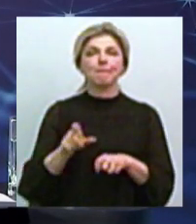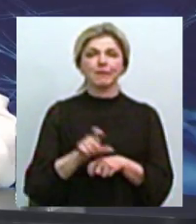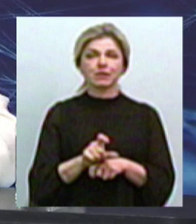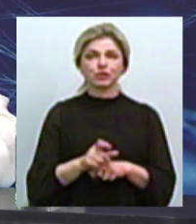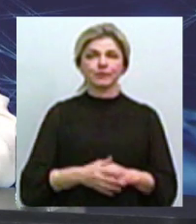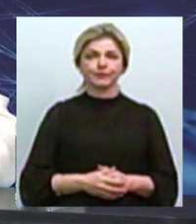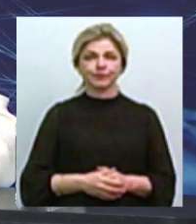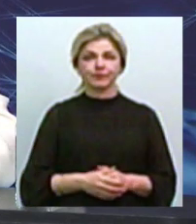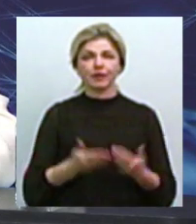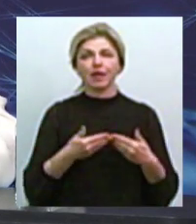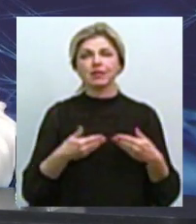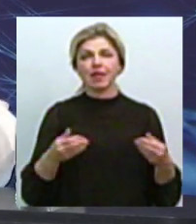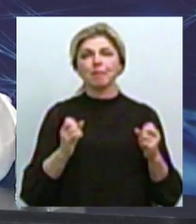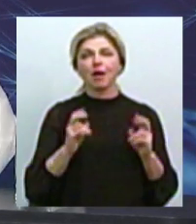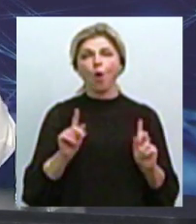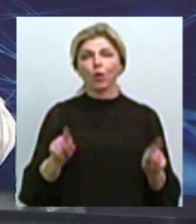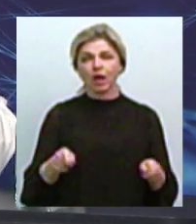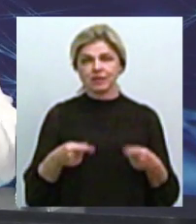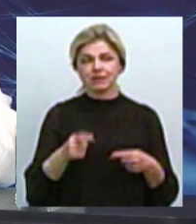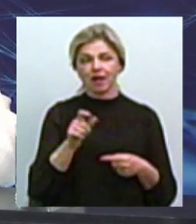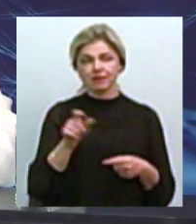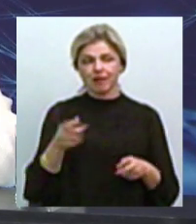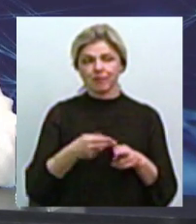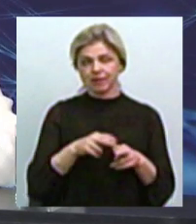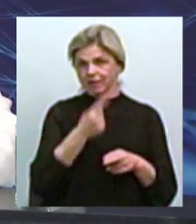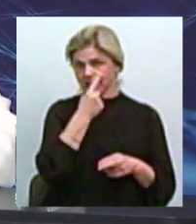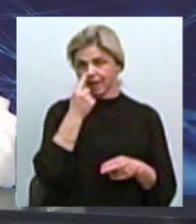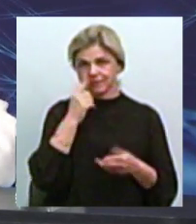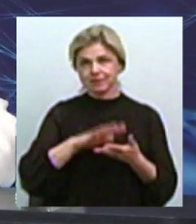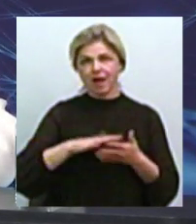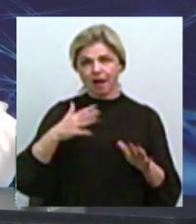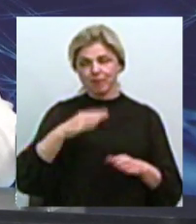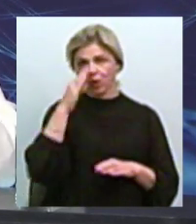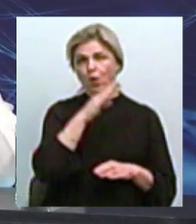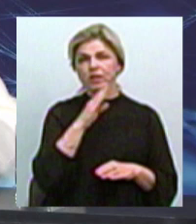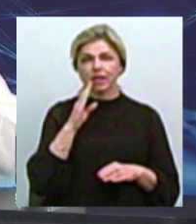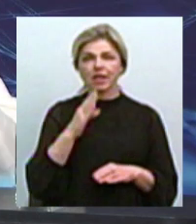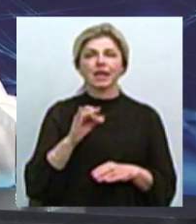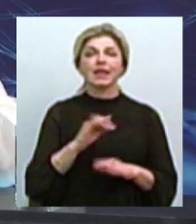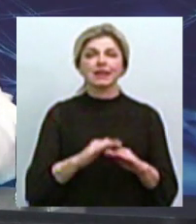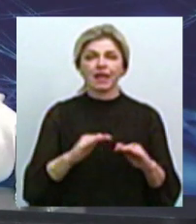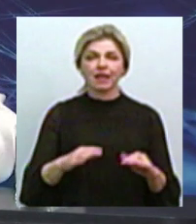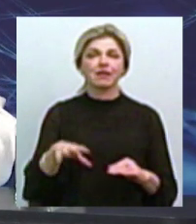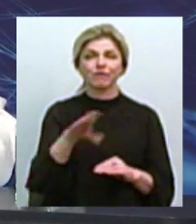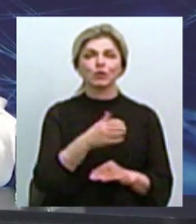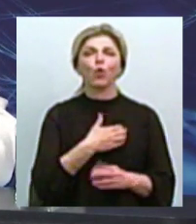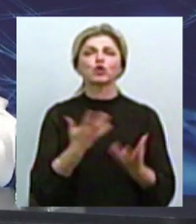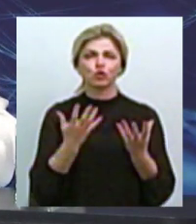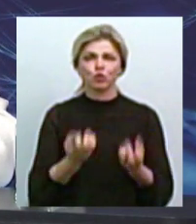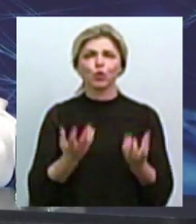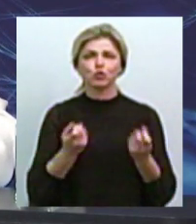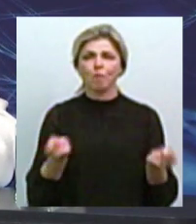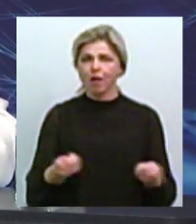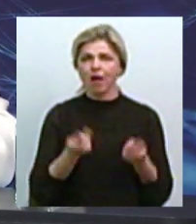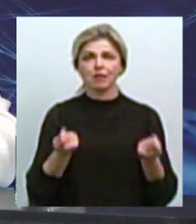нам, как организаторам, вот с этими светящимися глазами, дети, родители, они все хотели еще, им было еще мало. И мы